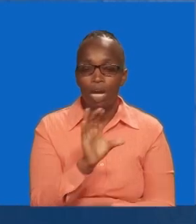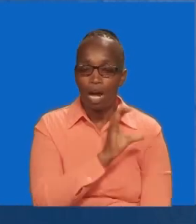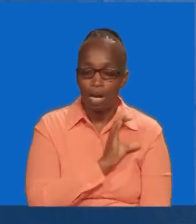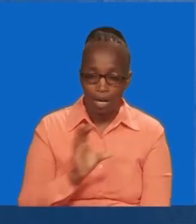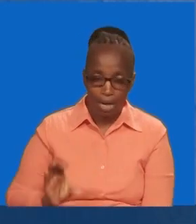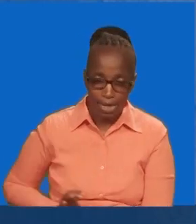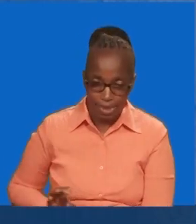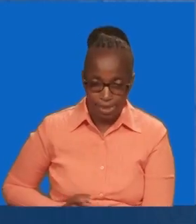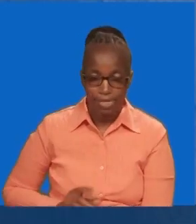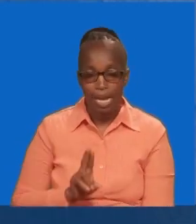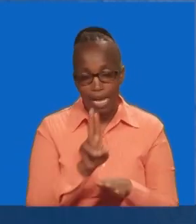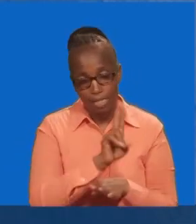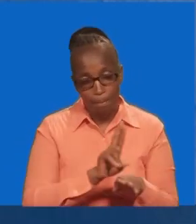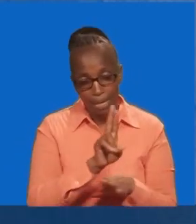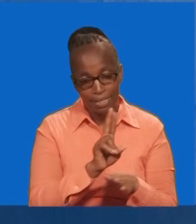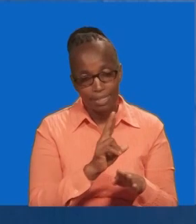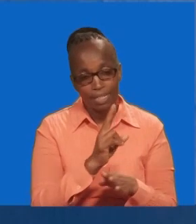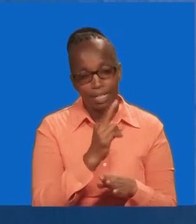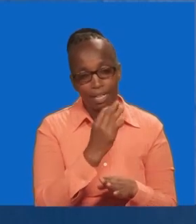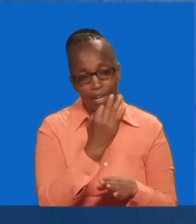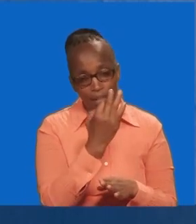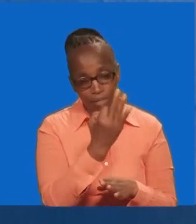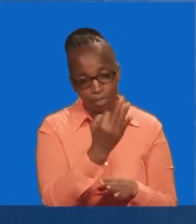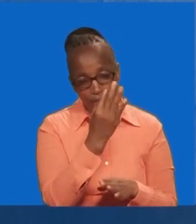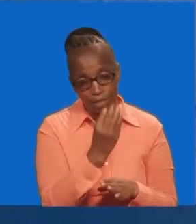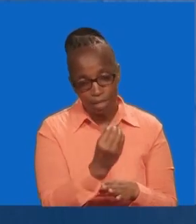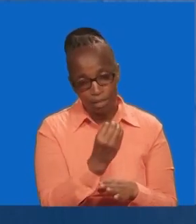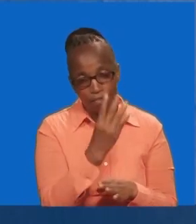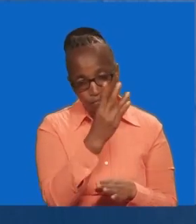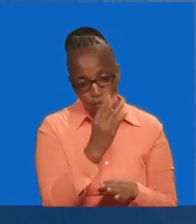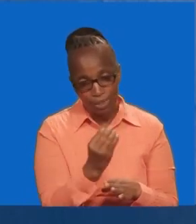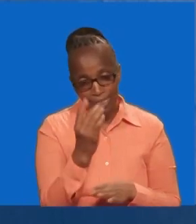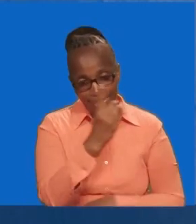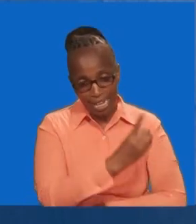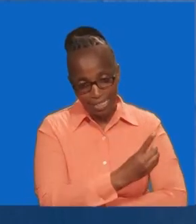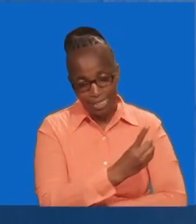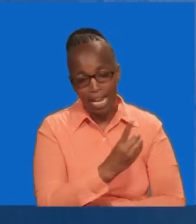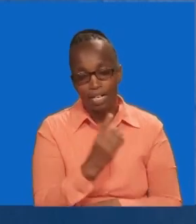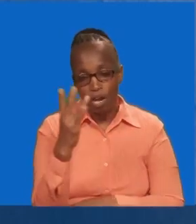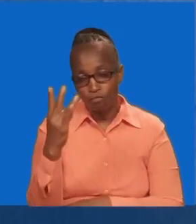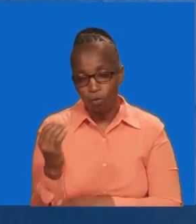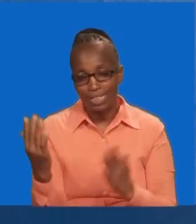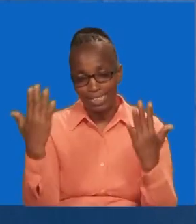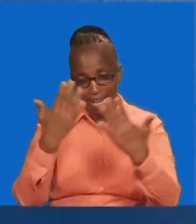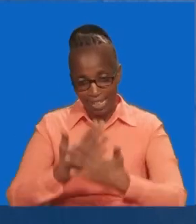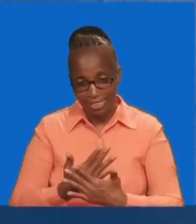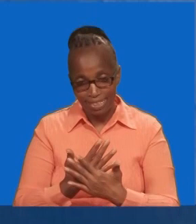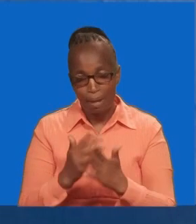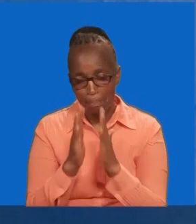Christ spent 40 days and 40 nights in the wilderness